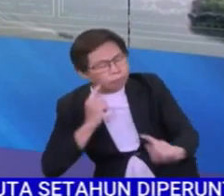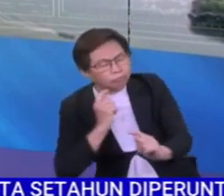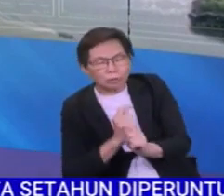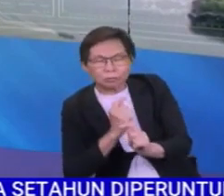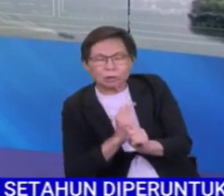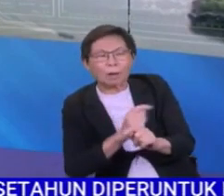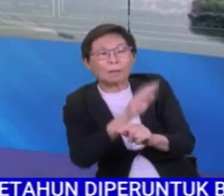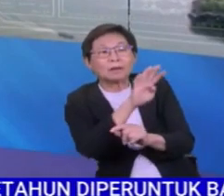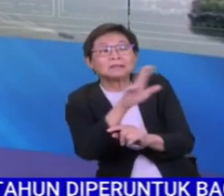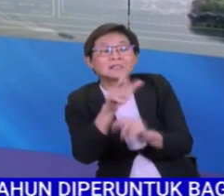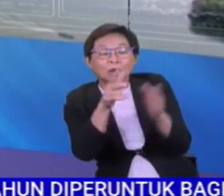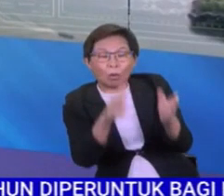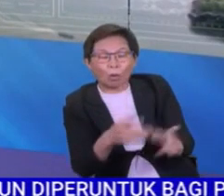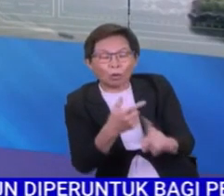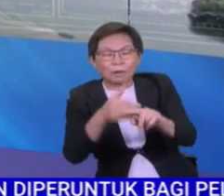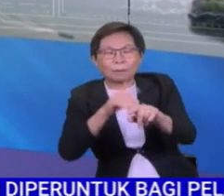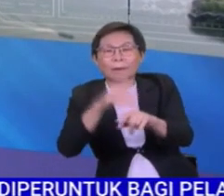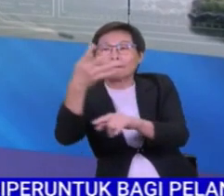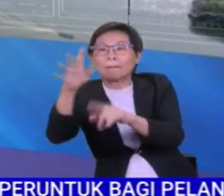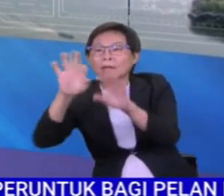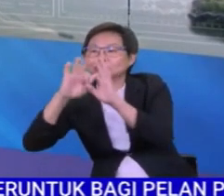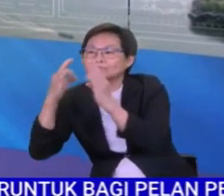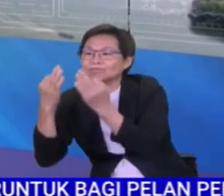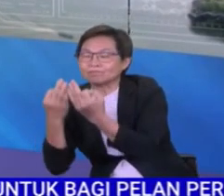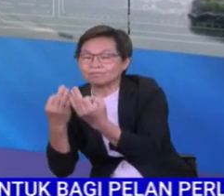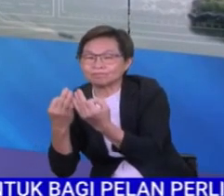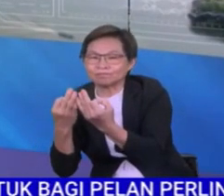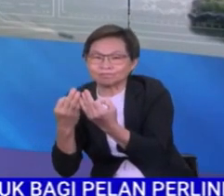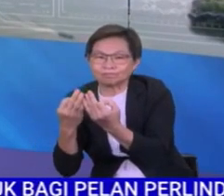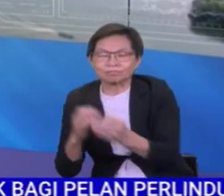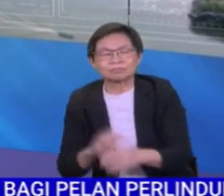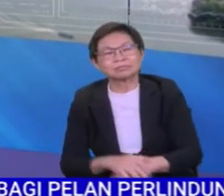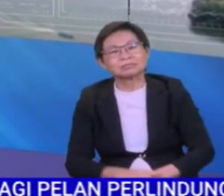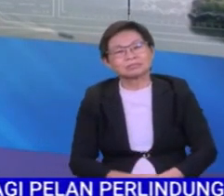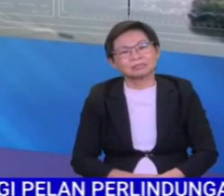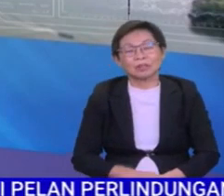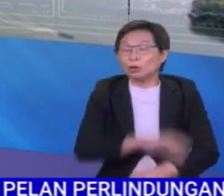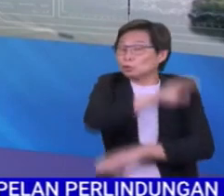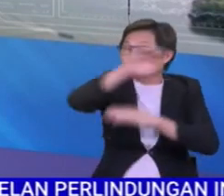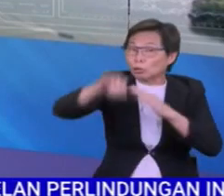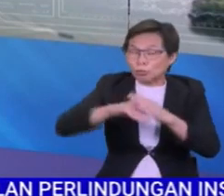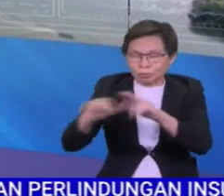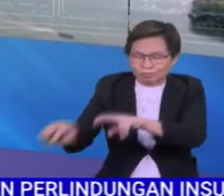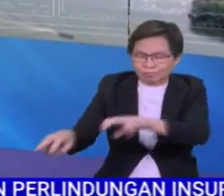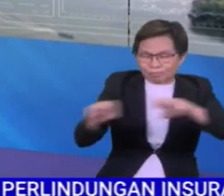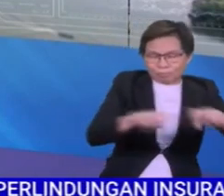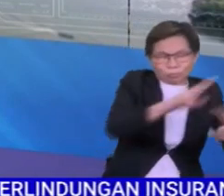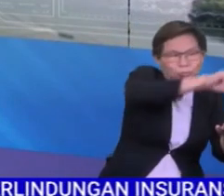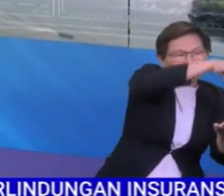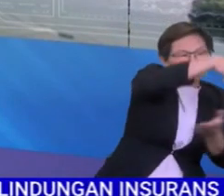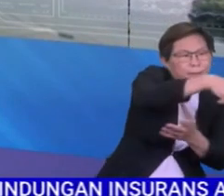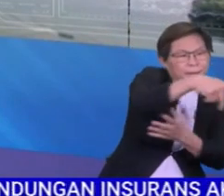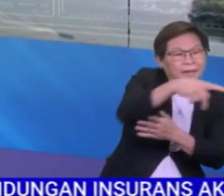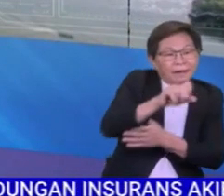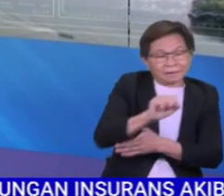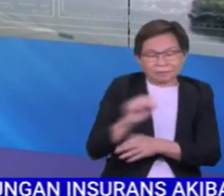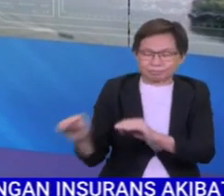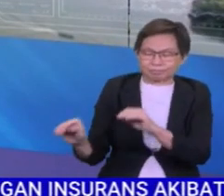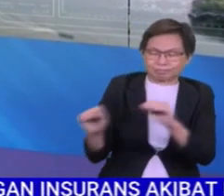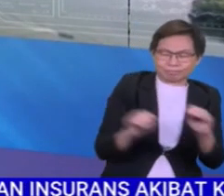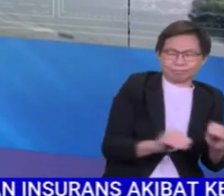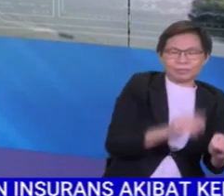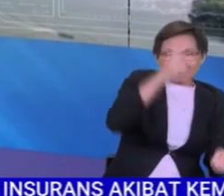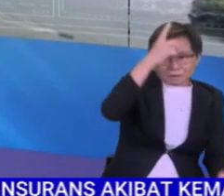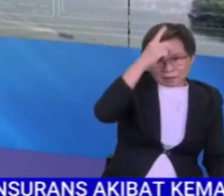43 orang daripada 14 keluarga dari kampung swasa bford kesemua mereka dipindahkan ke pusat pembinaan sementara PPS